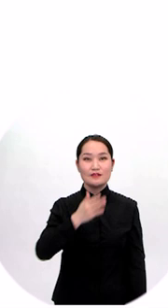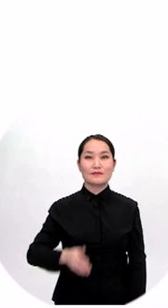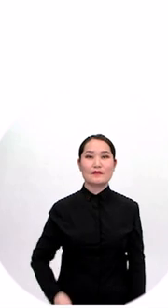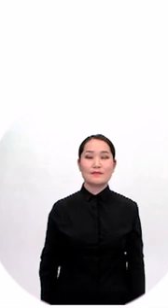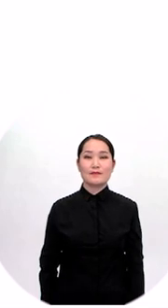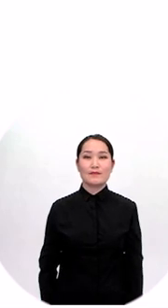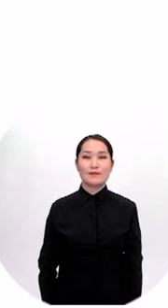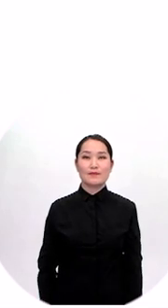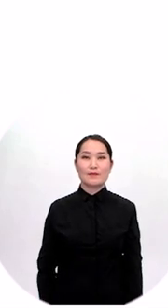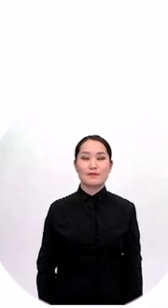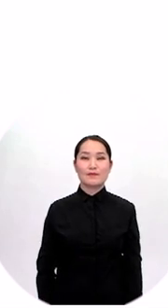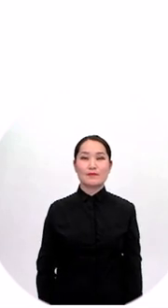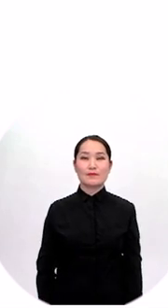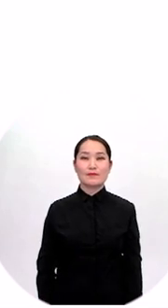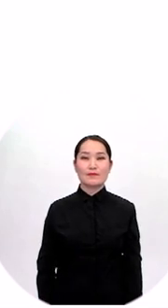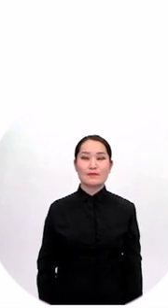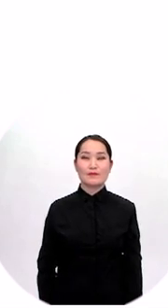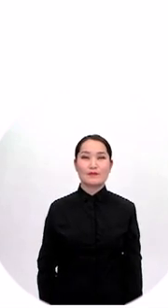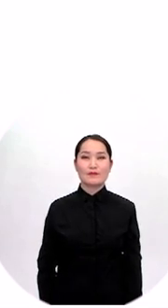Анхааралтай ажиглаарай.